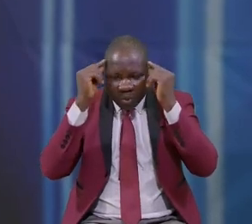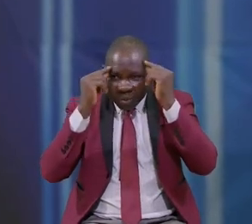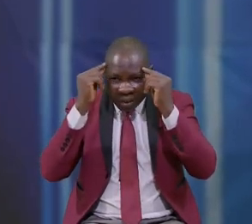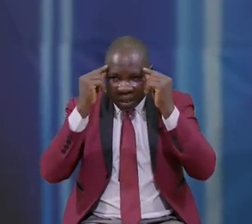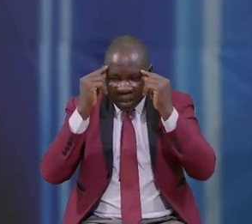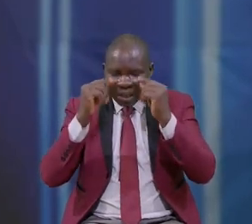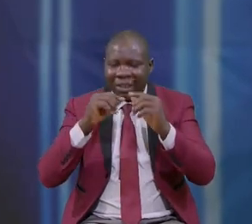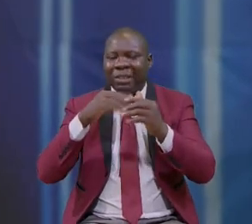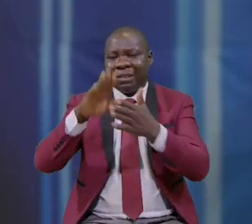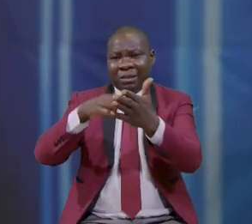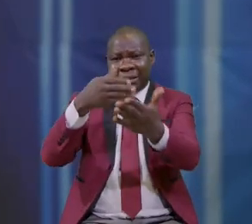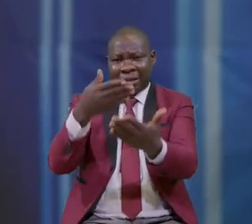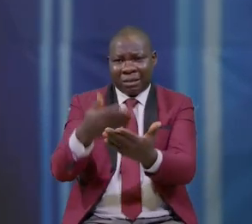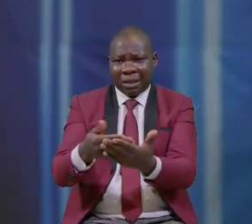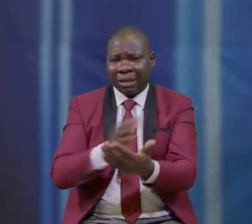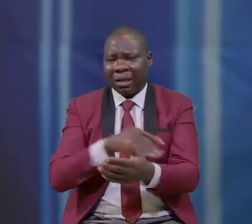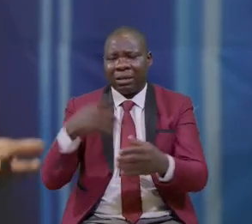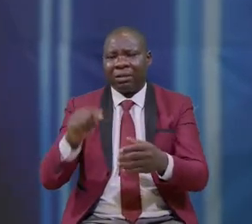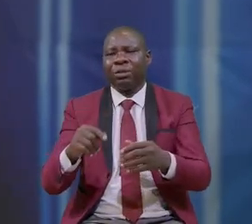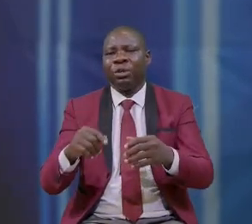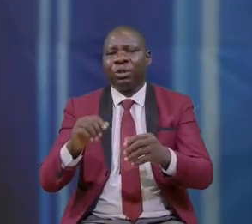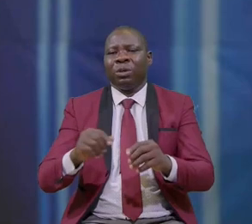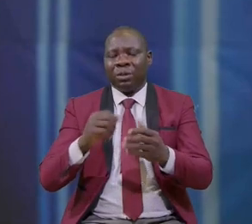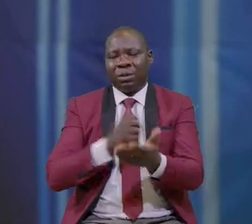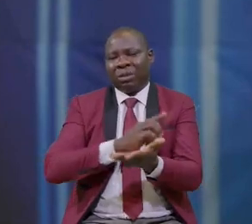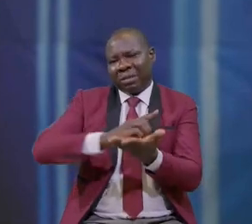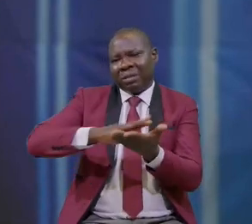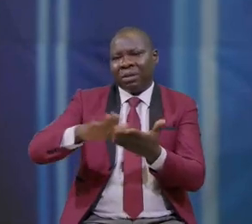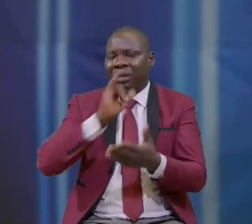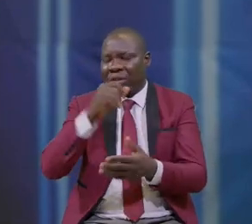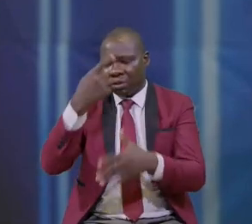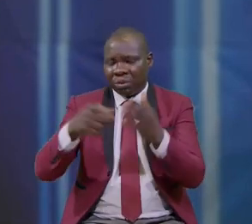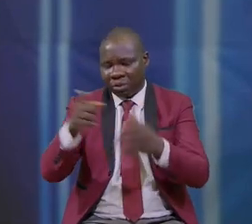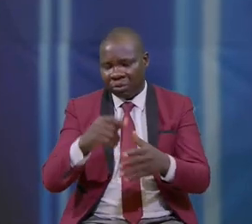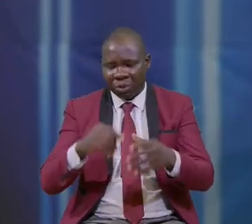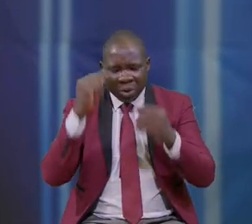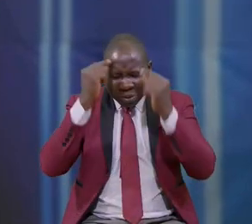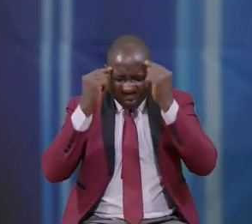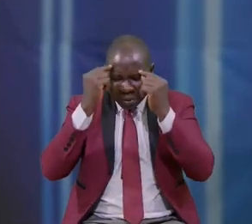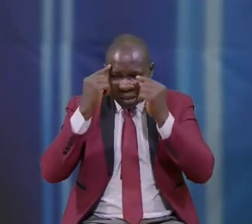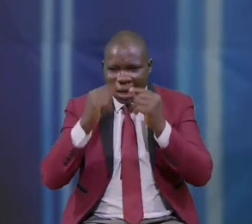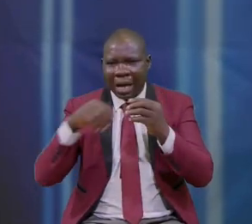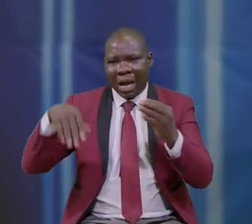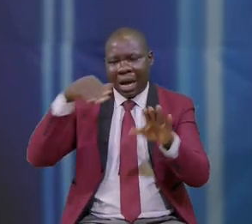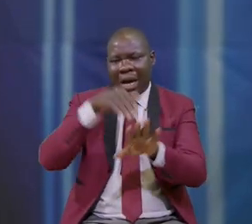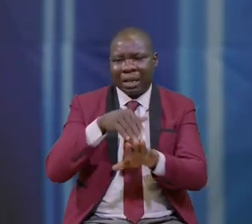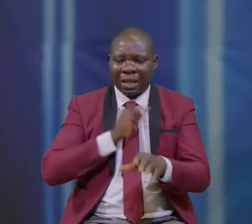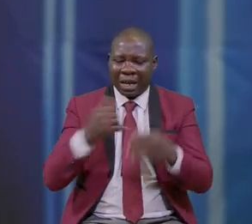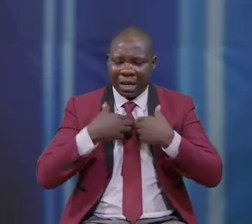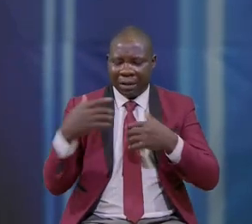signe sur naturatel les choses auxquelles nous sommes étonnés ah j'étaelle enflement avant c'est